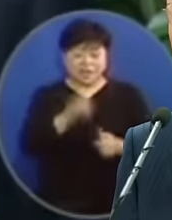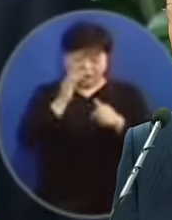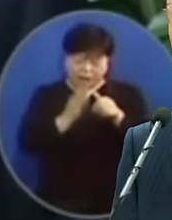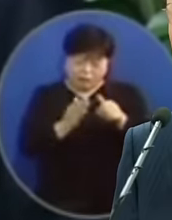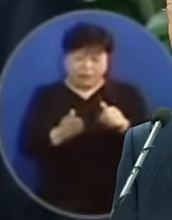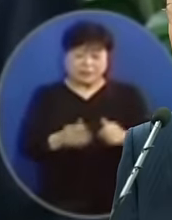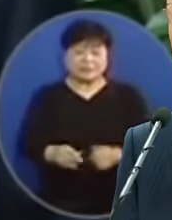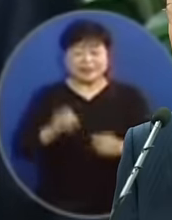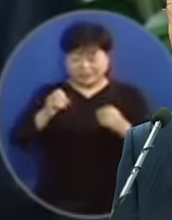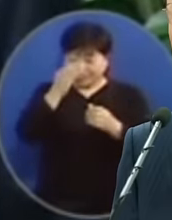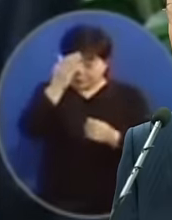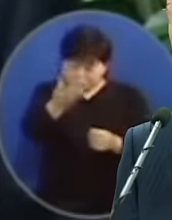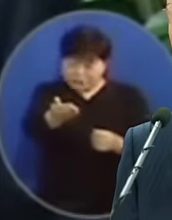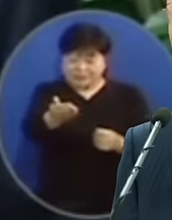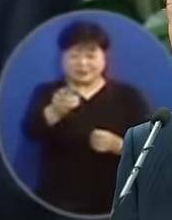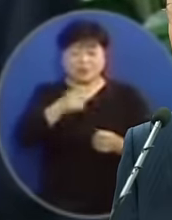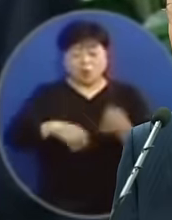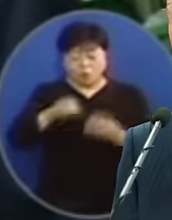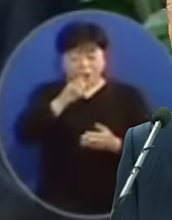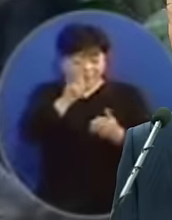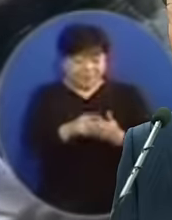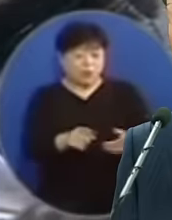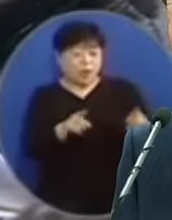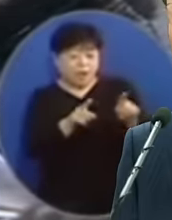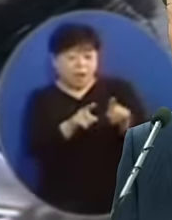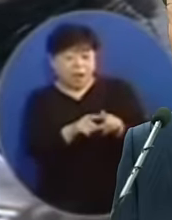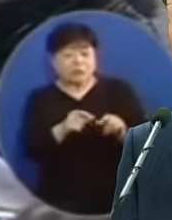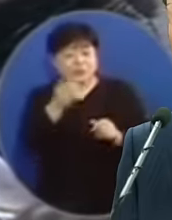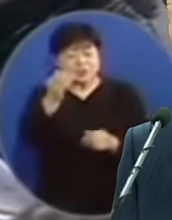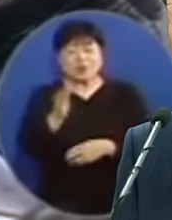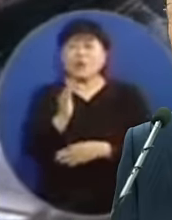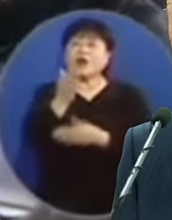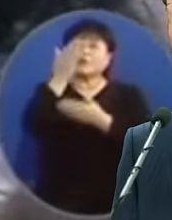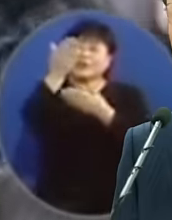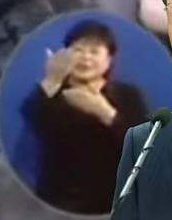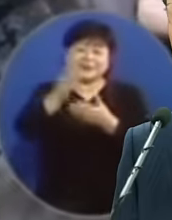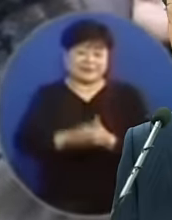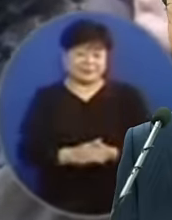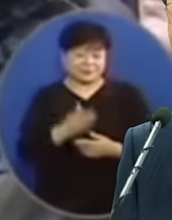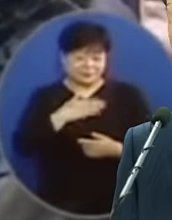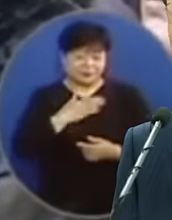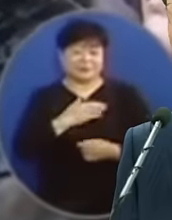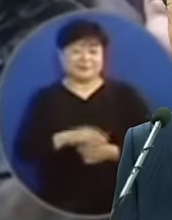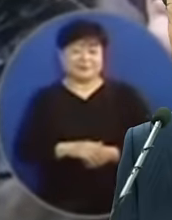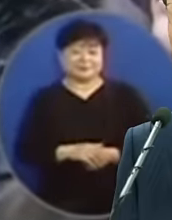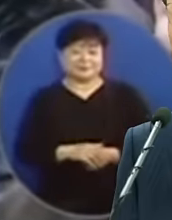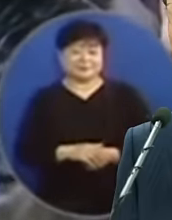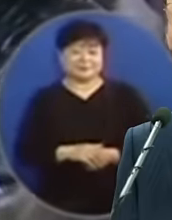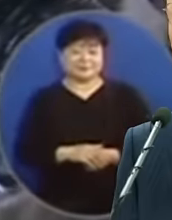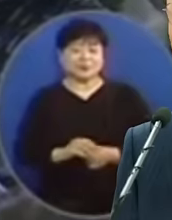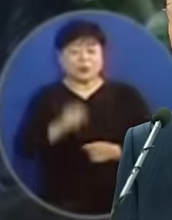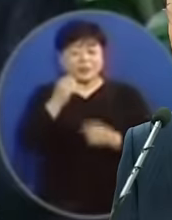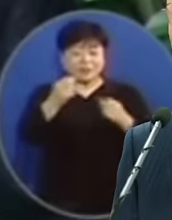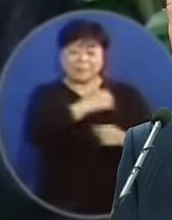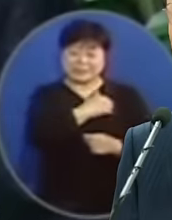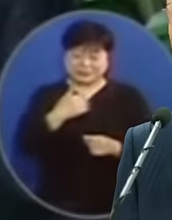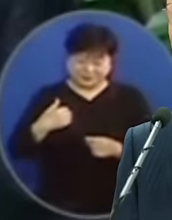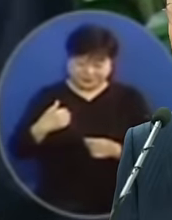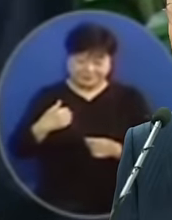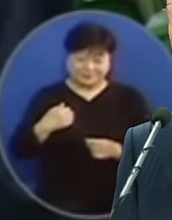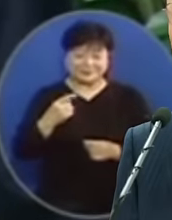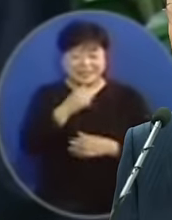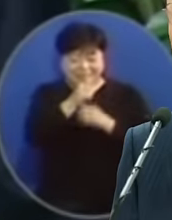간구하리니 내가 응답하리라. 내가 환난 때 저와 같이 저를 건지고 영화롭게 하리라. 내가 장수함으로 만족해하며